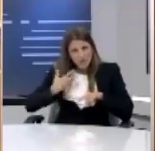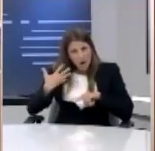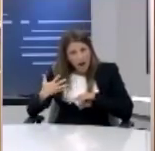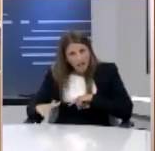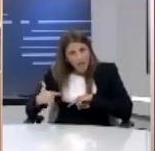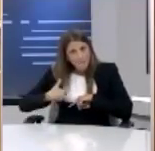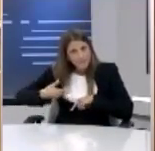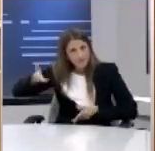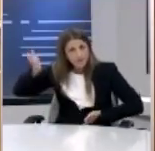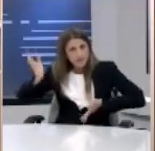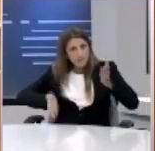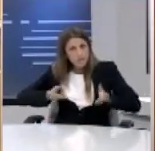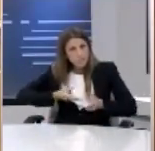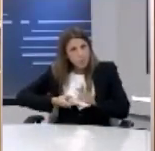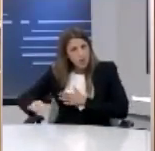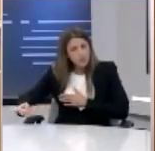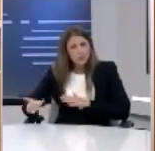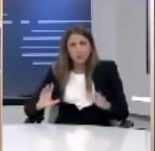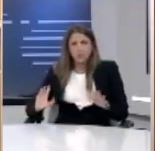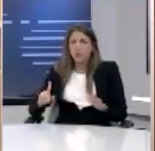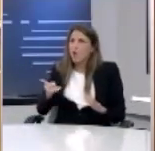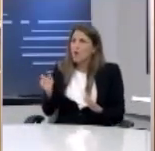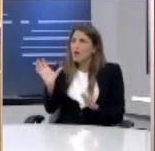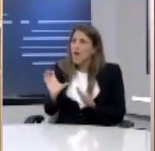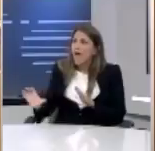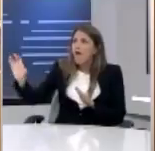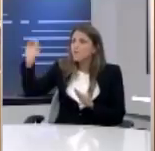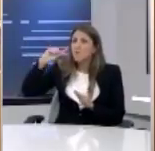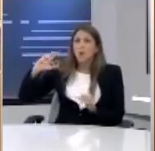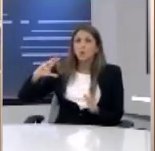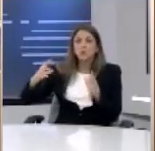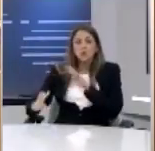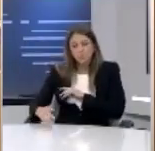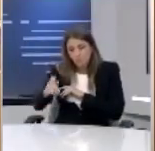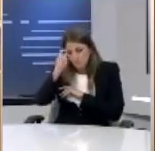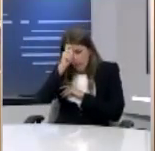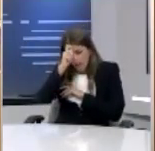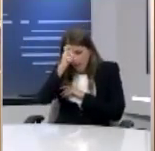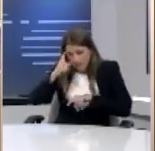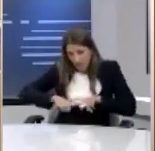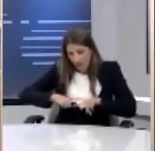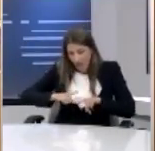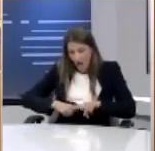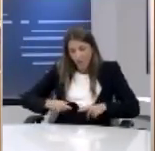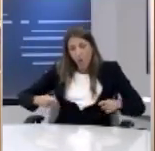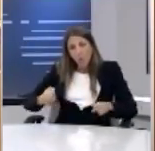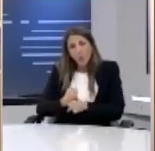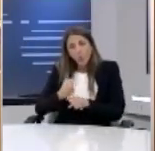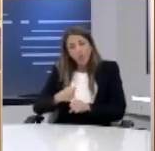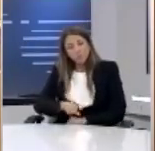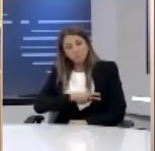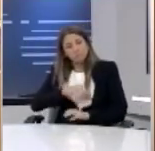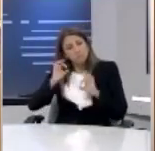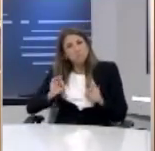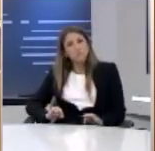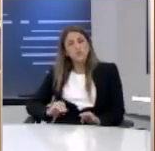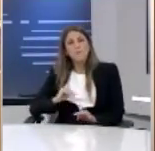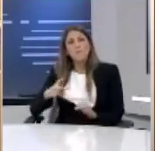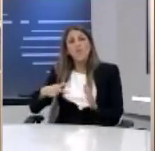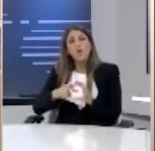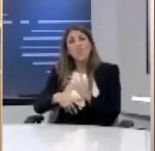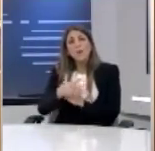και ολόκληρου του κόσμου στην κρίση του 2015. Στην Ελλάδα που την επισκέφθηκε μέχρι και ο Πάπας Φραγκίσκος μαζί με τον Οικουμενικό